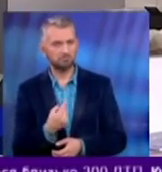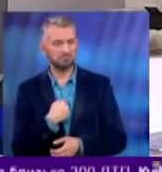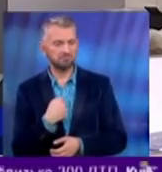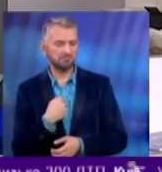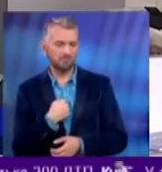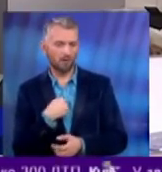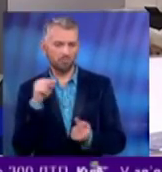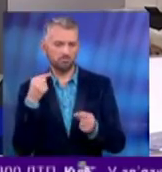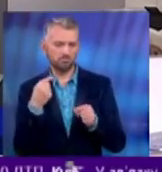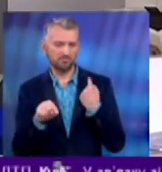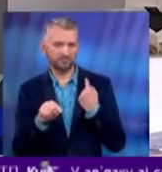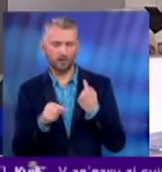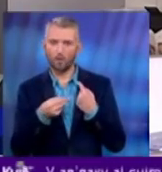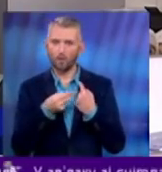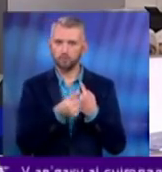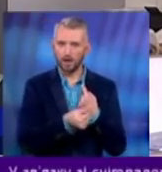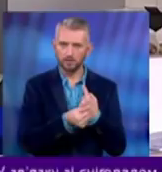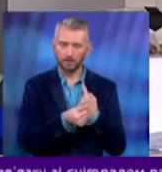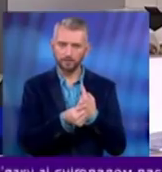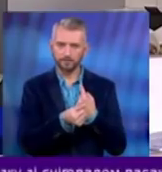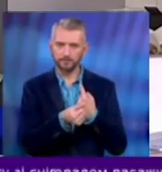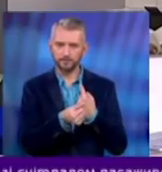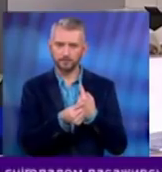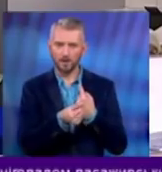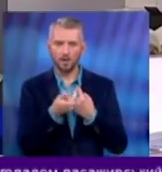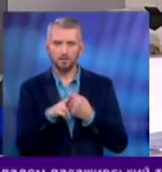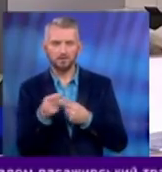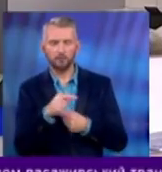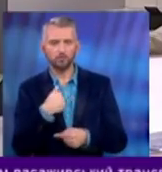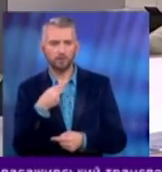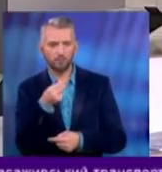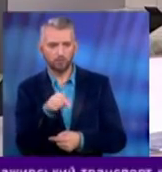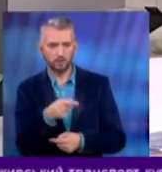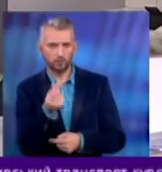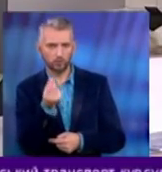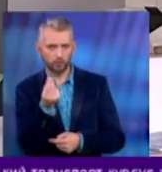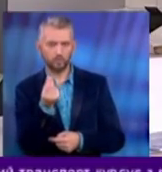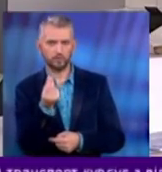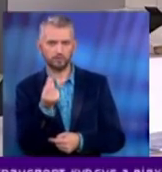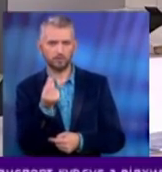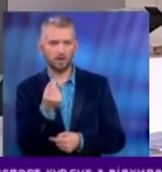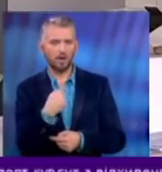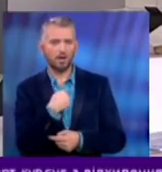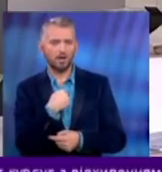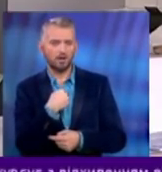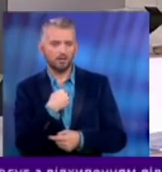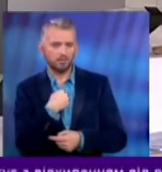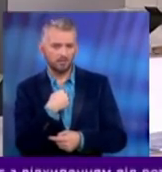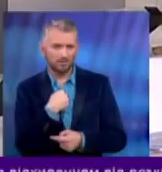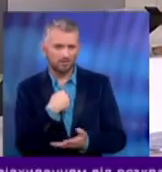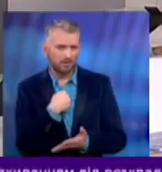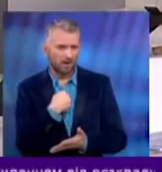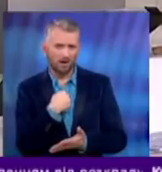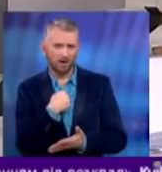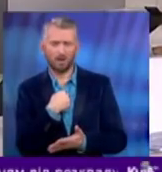не відповідає оплата, для того, щоб я проплатила цю суму. Я не не